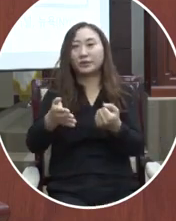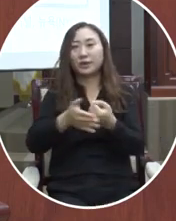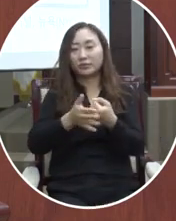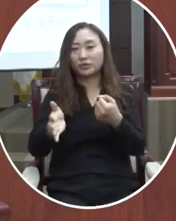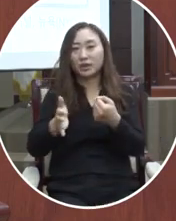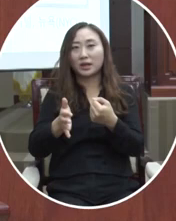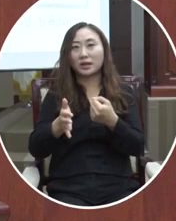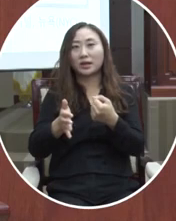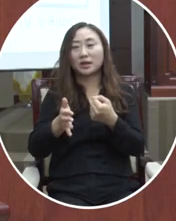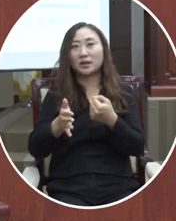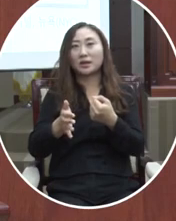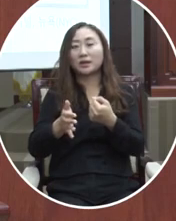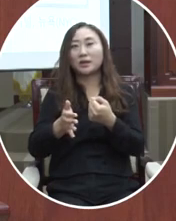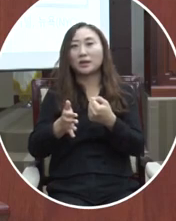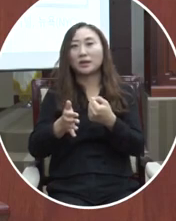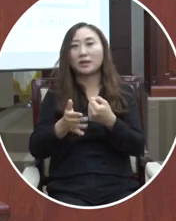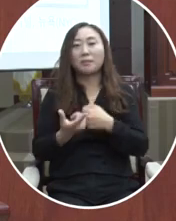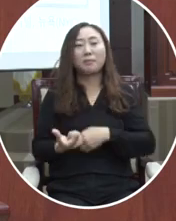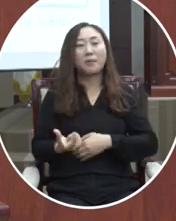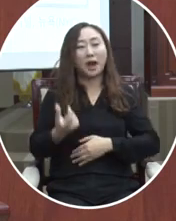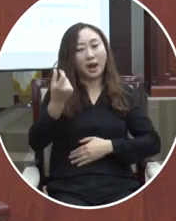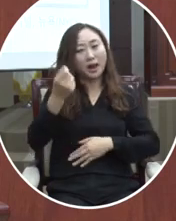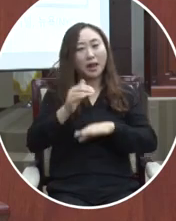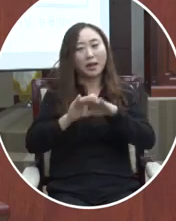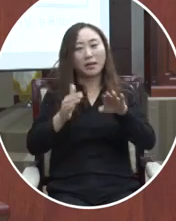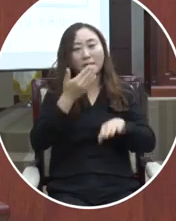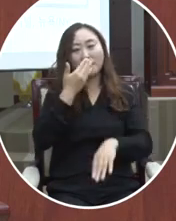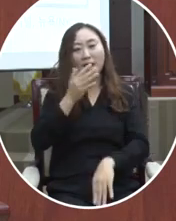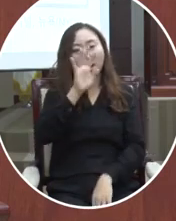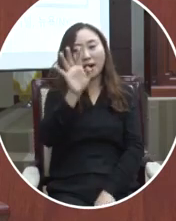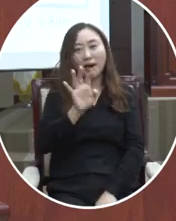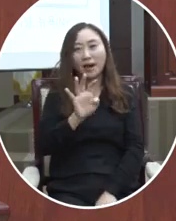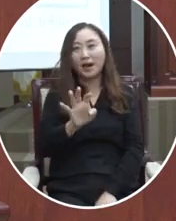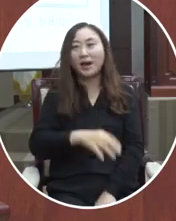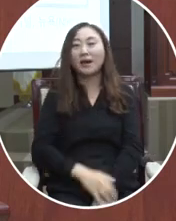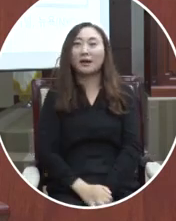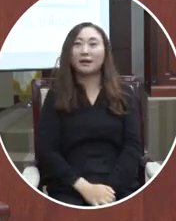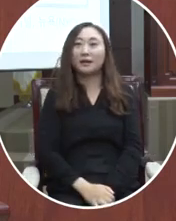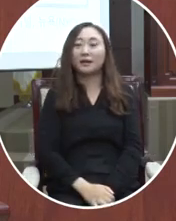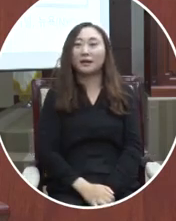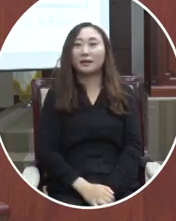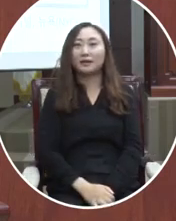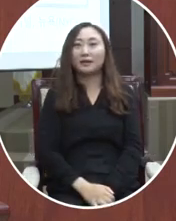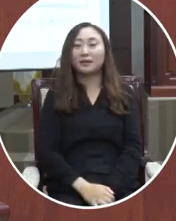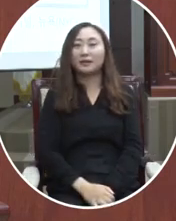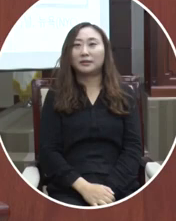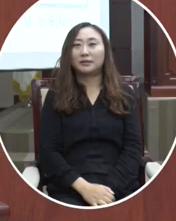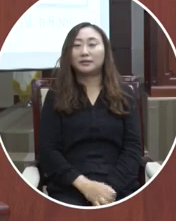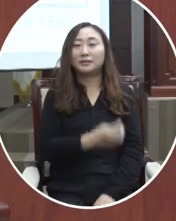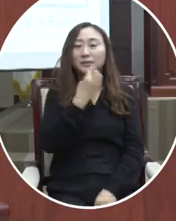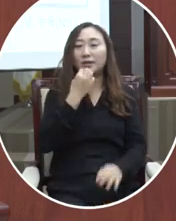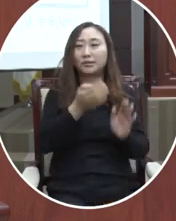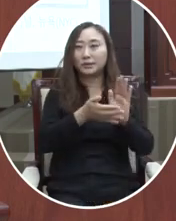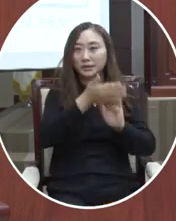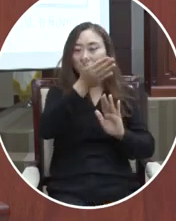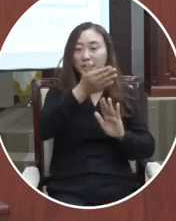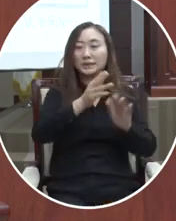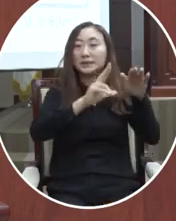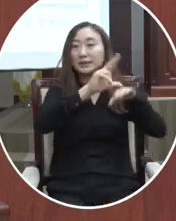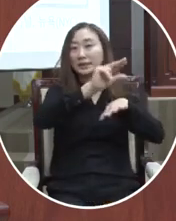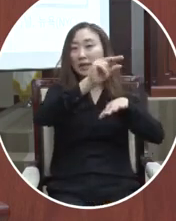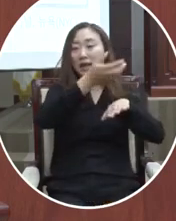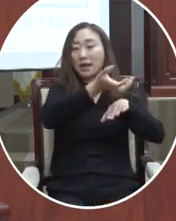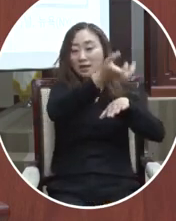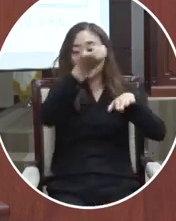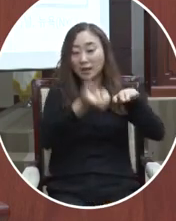인해 가까운 시일 안에 실현될 수 있을지는 아직 불투명합니다. 서울시 지상철도 지하 추진